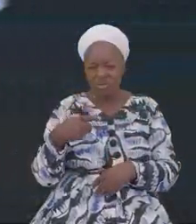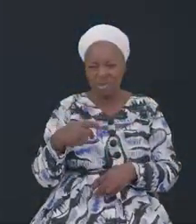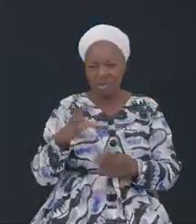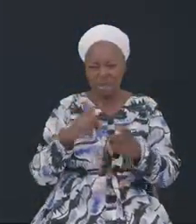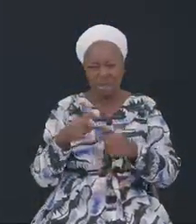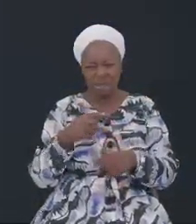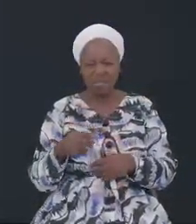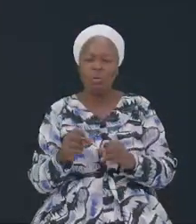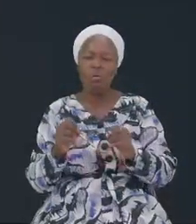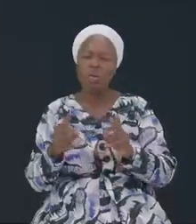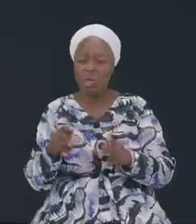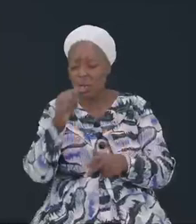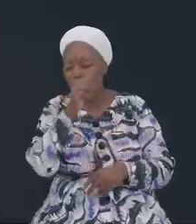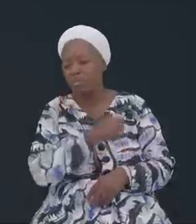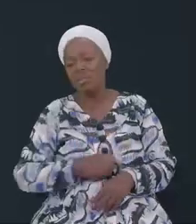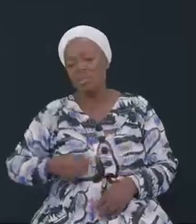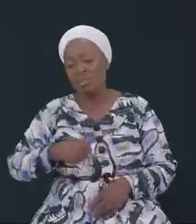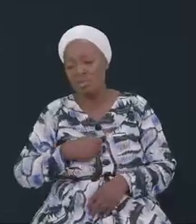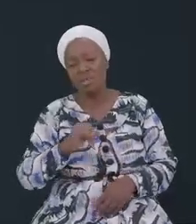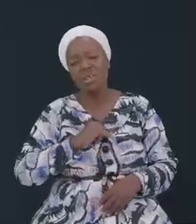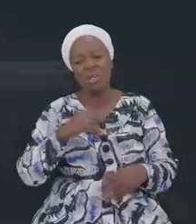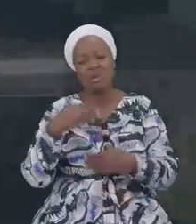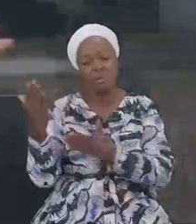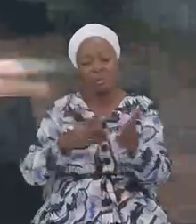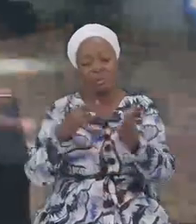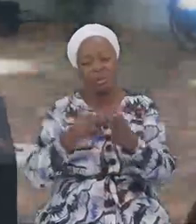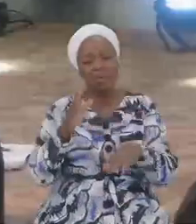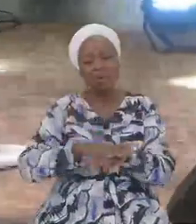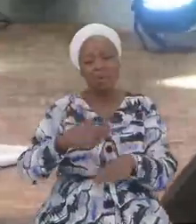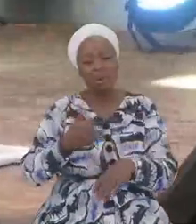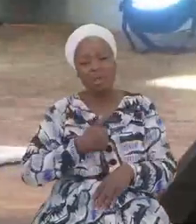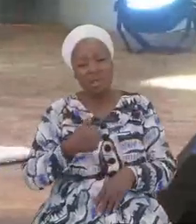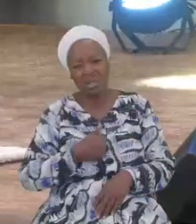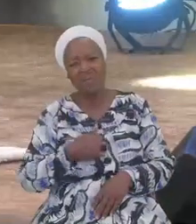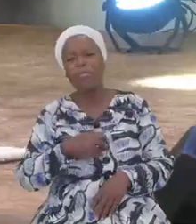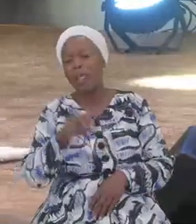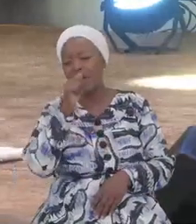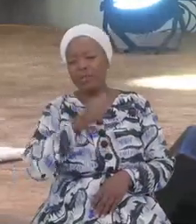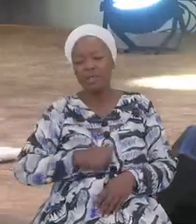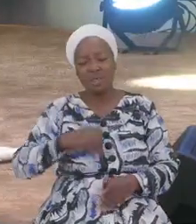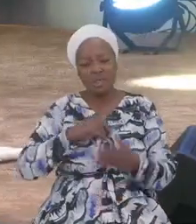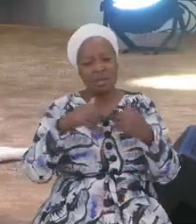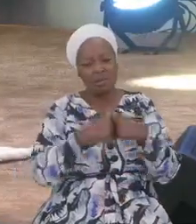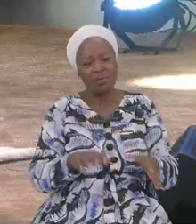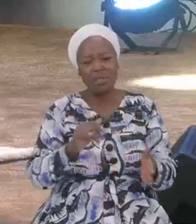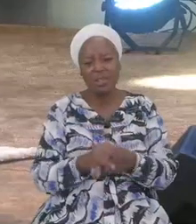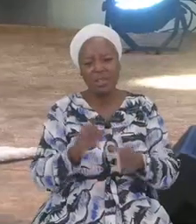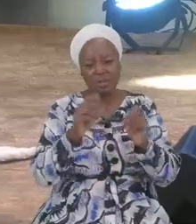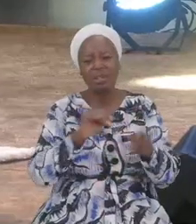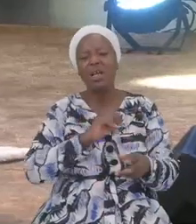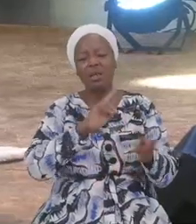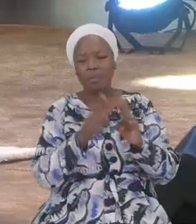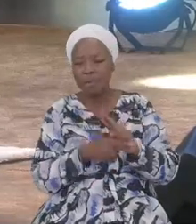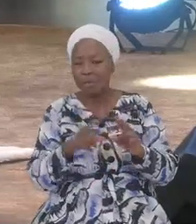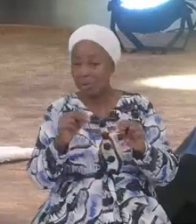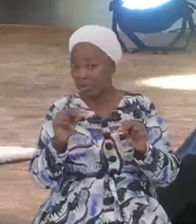Salomon a dit, Dieu, je suis désolé. C'est moi mais qui a tiré ce malheur sur moi. Oh, désolé, que je suis en train de perdre mon privilège, je me repens. Nous ne savons pas ce que